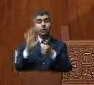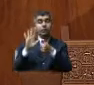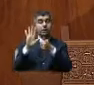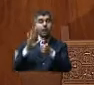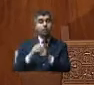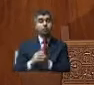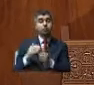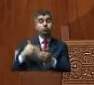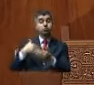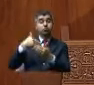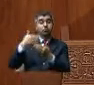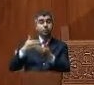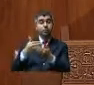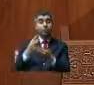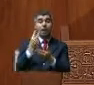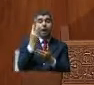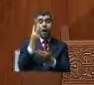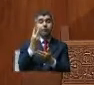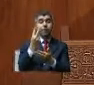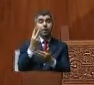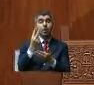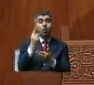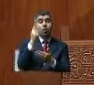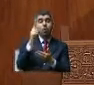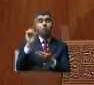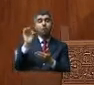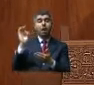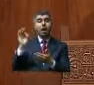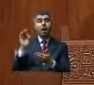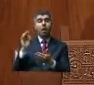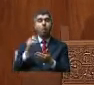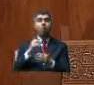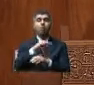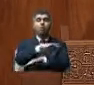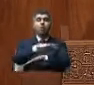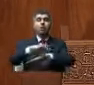2011 و2016، وخصص له 2100 منصب خلال نفس الفترة إضافية.